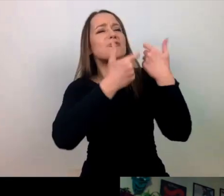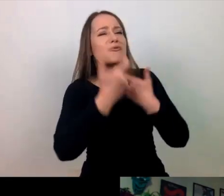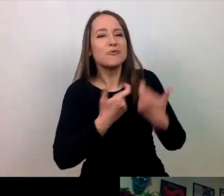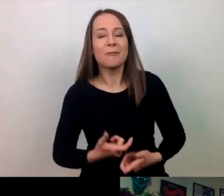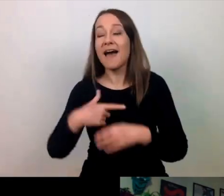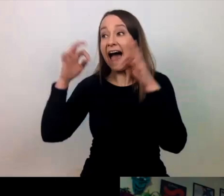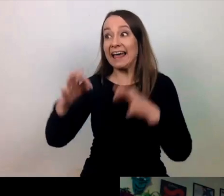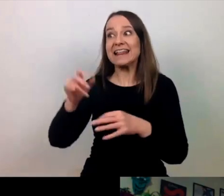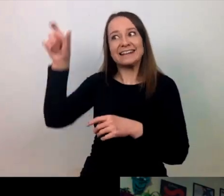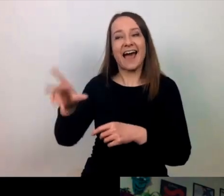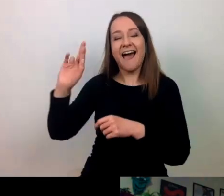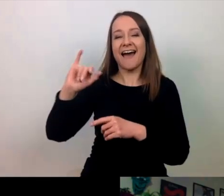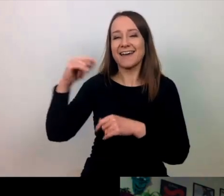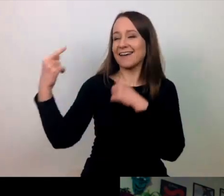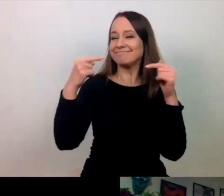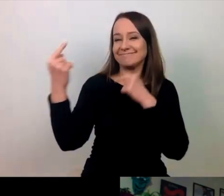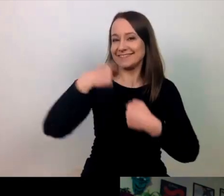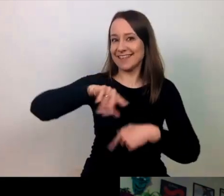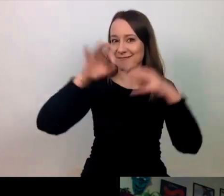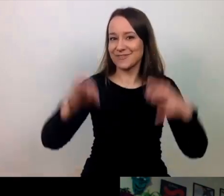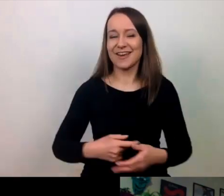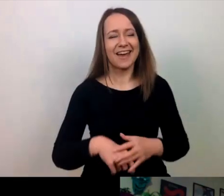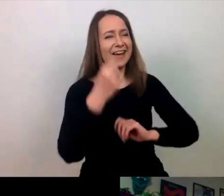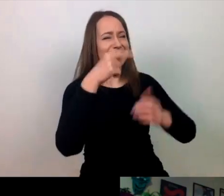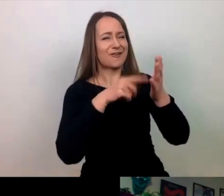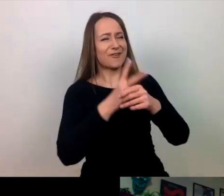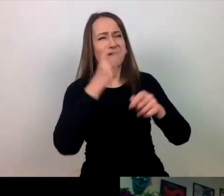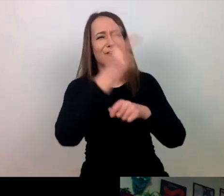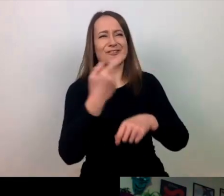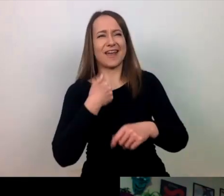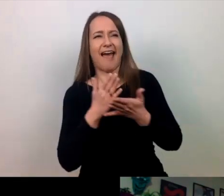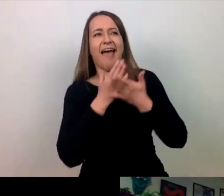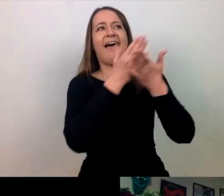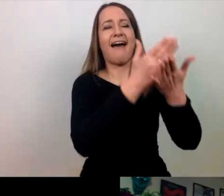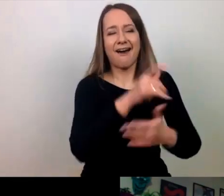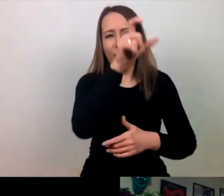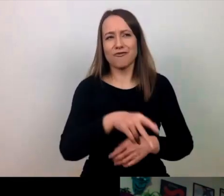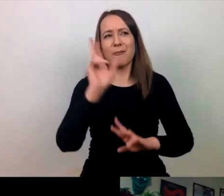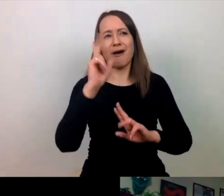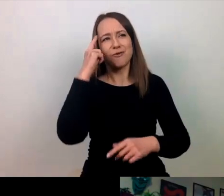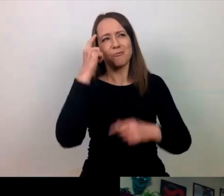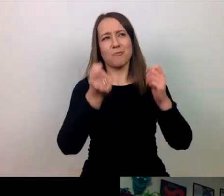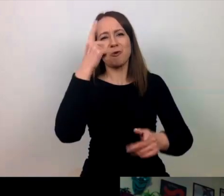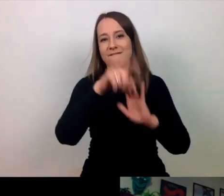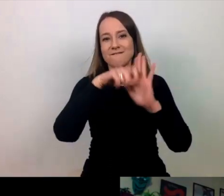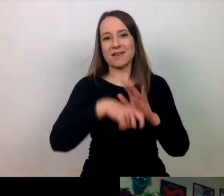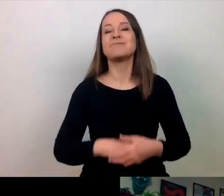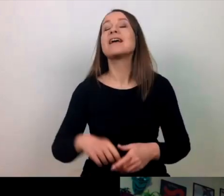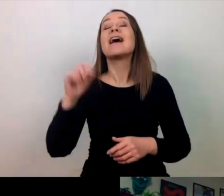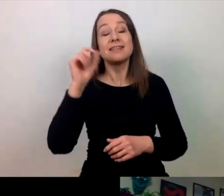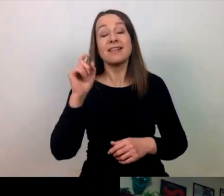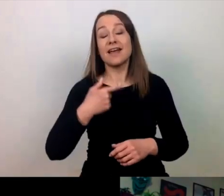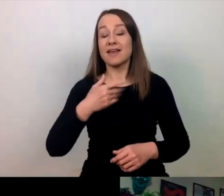Bardzo się cieszymy z tego, Kaja. Troszeczkę przesadziłeś z tym podpowiadaniem twórcom, ale tak, zdecydowanie rozmawiać o filmach